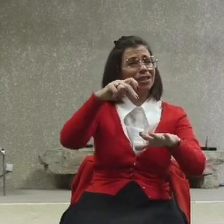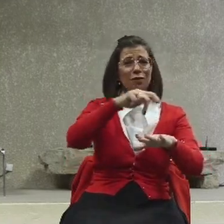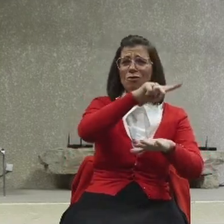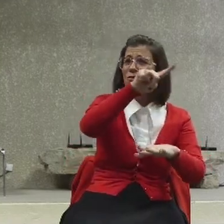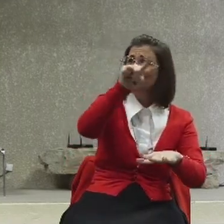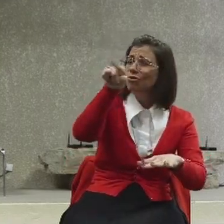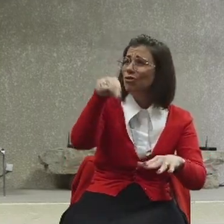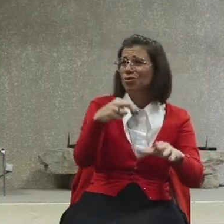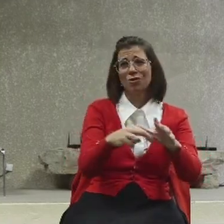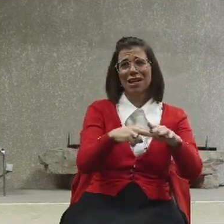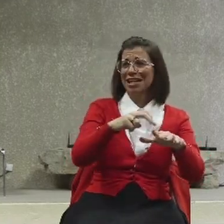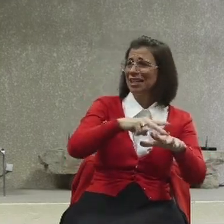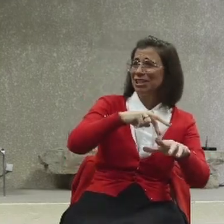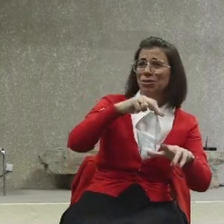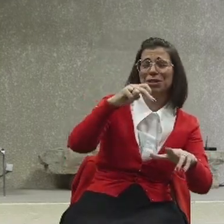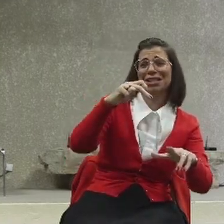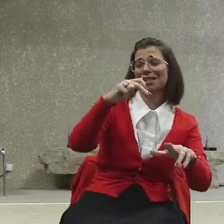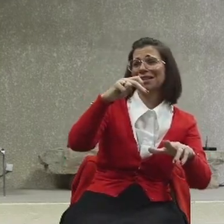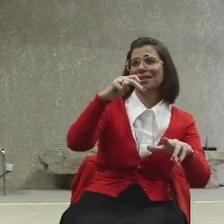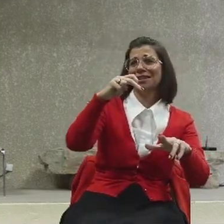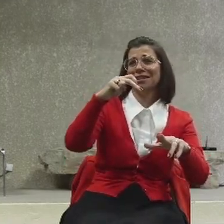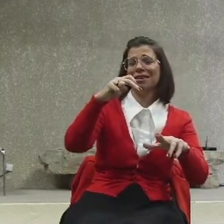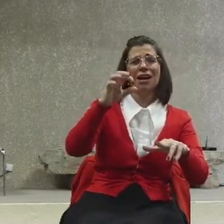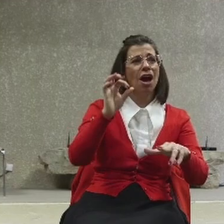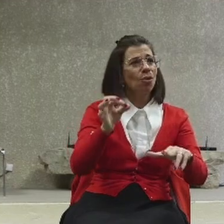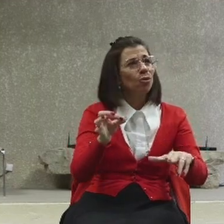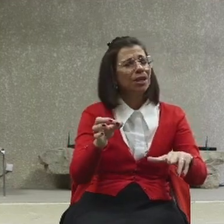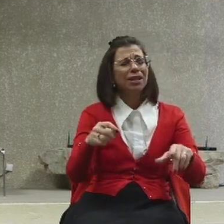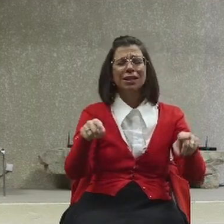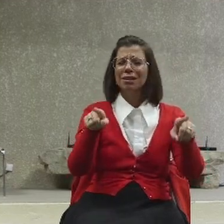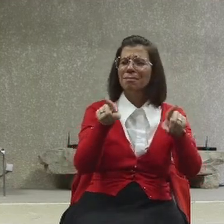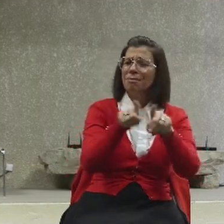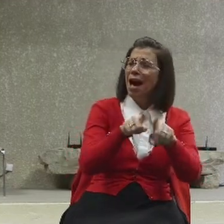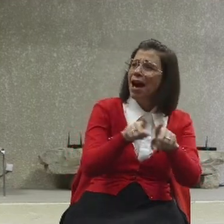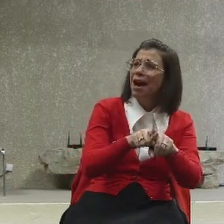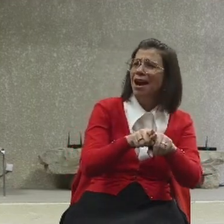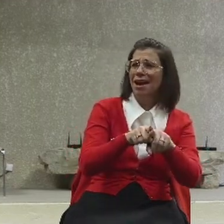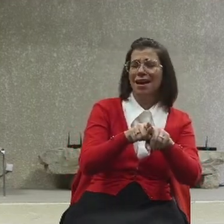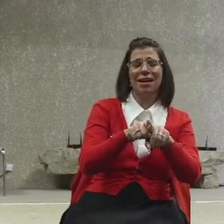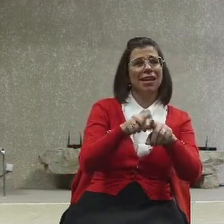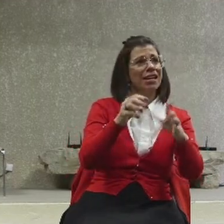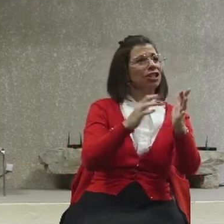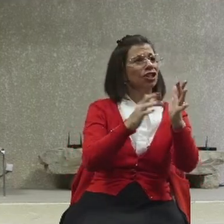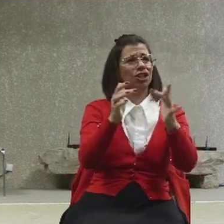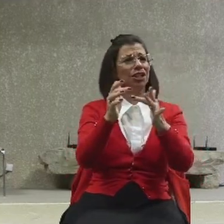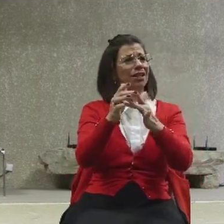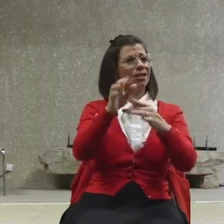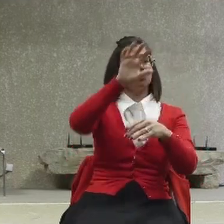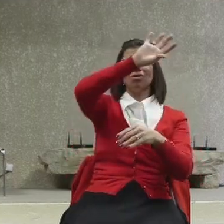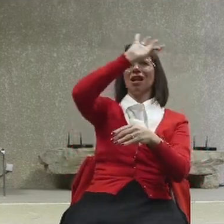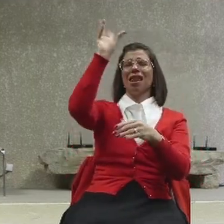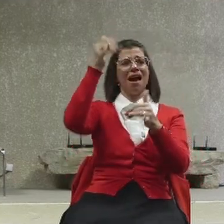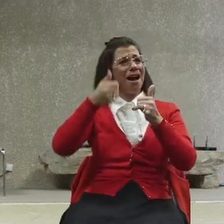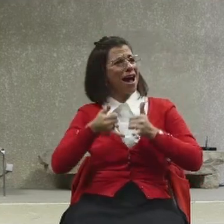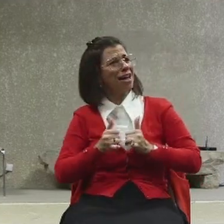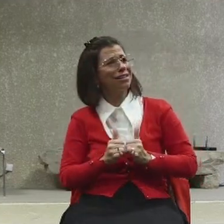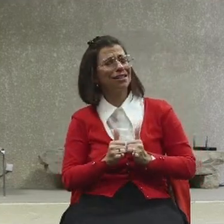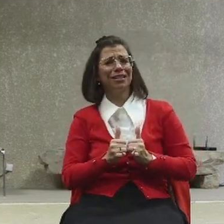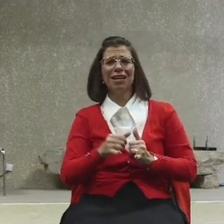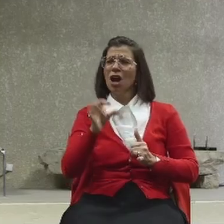Mais par sa mort et sa résurrection, il rentre dans une nouvelle dimension de